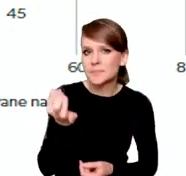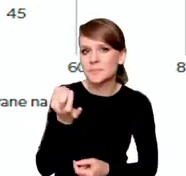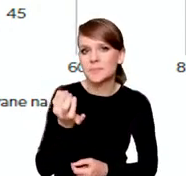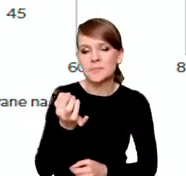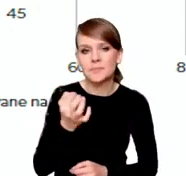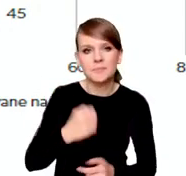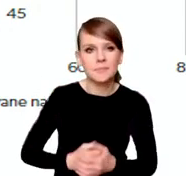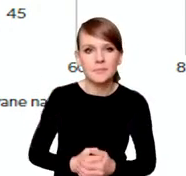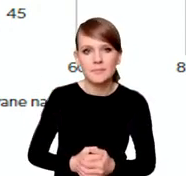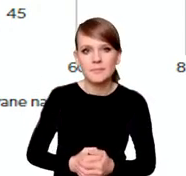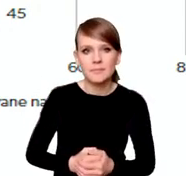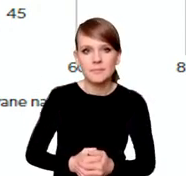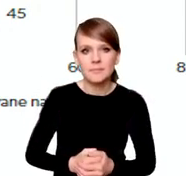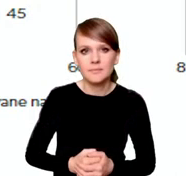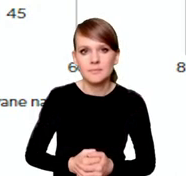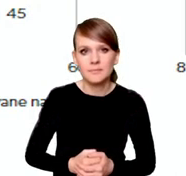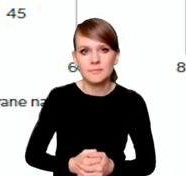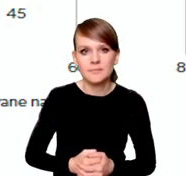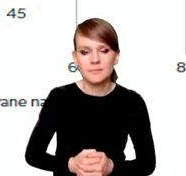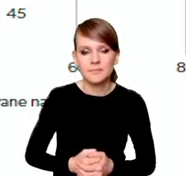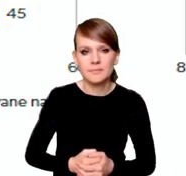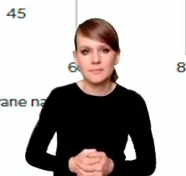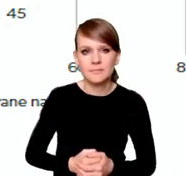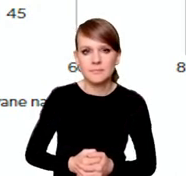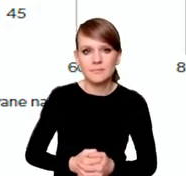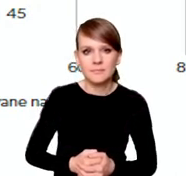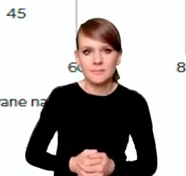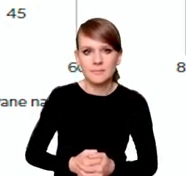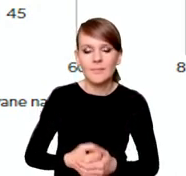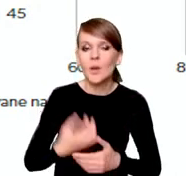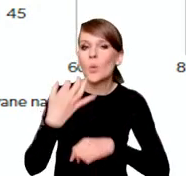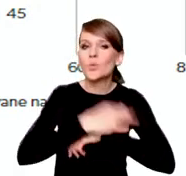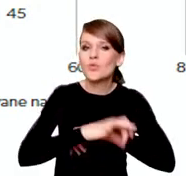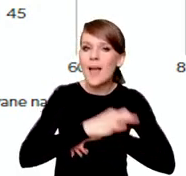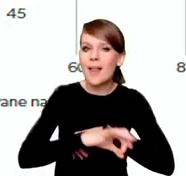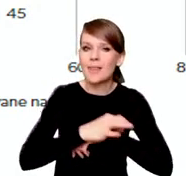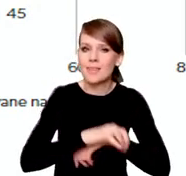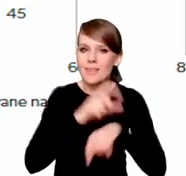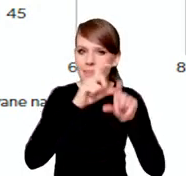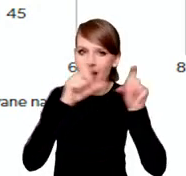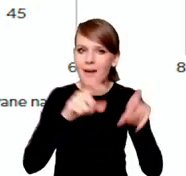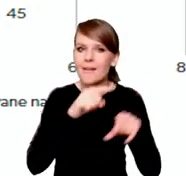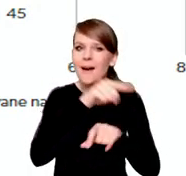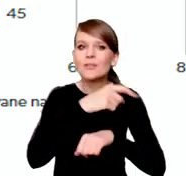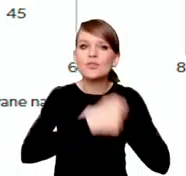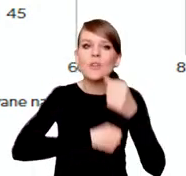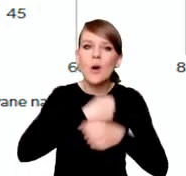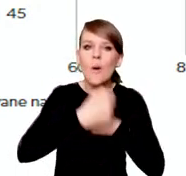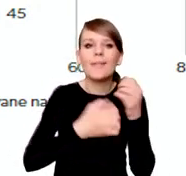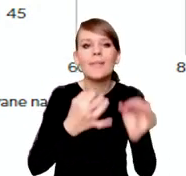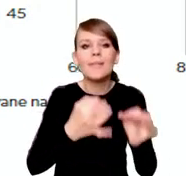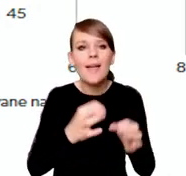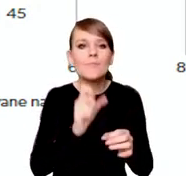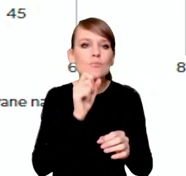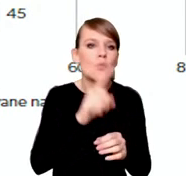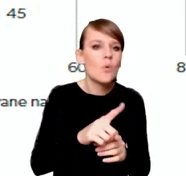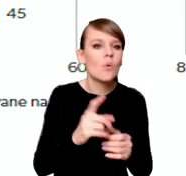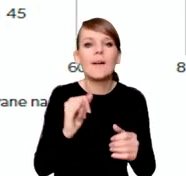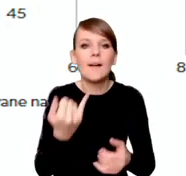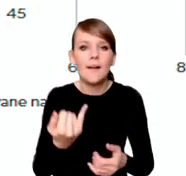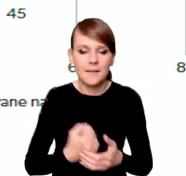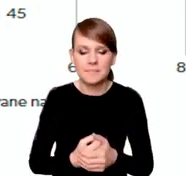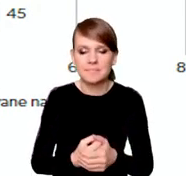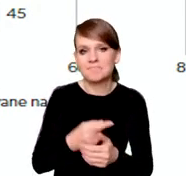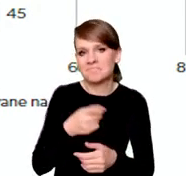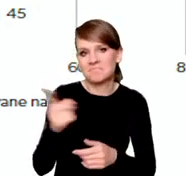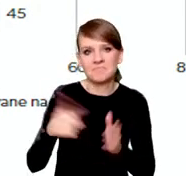respondentów o to, jakie działania są realizowane na uczelni. I tutaj najczęściej wskazywanymi działaniami były akcja oddawania